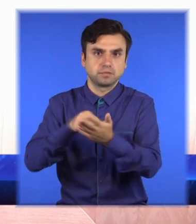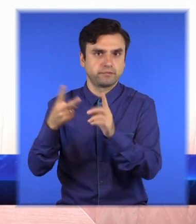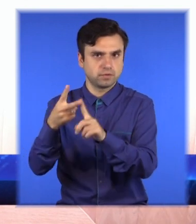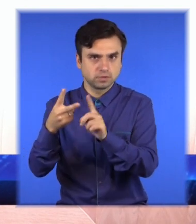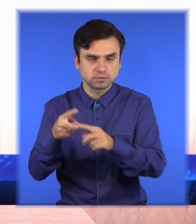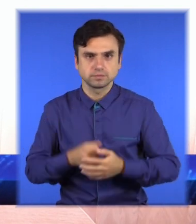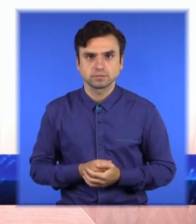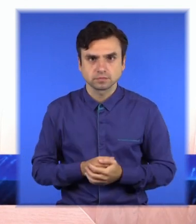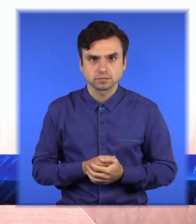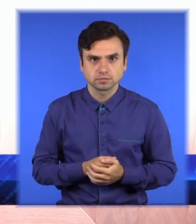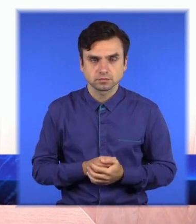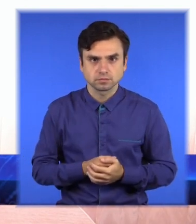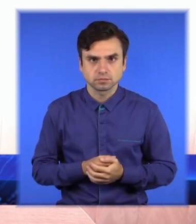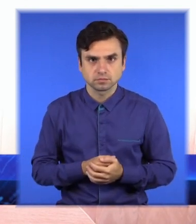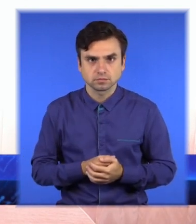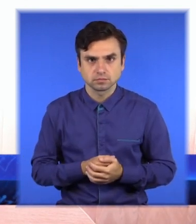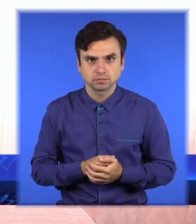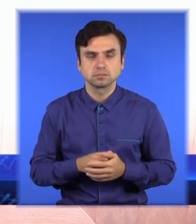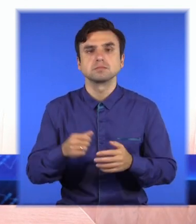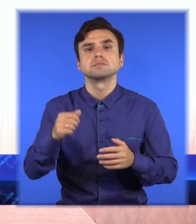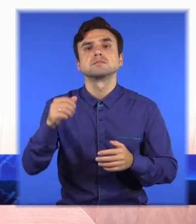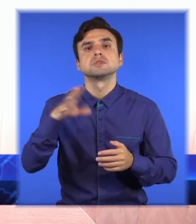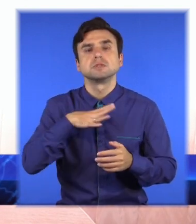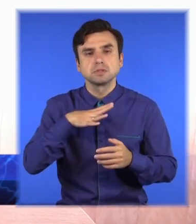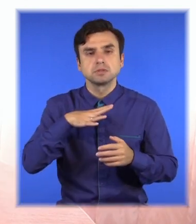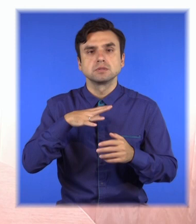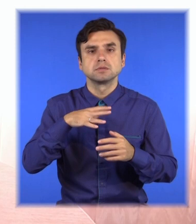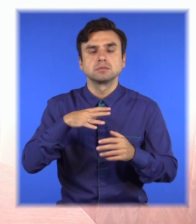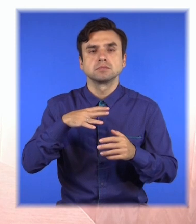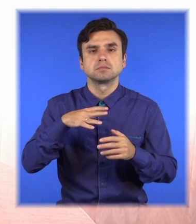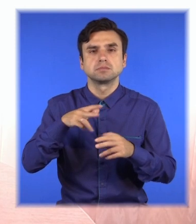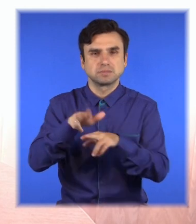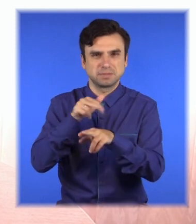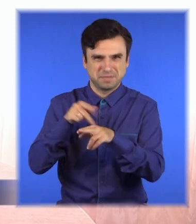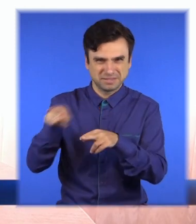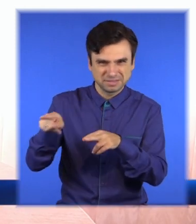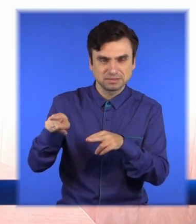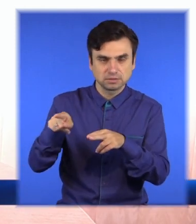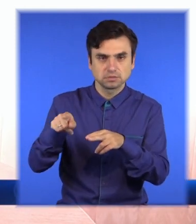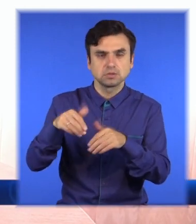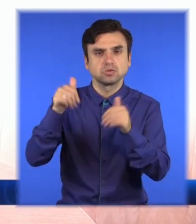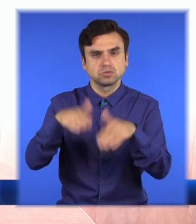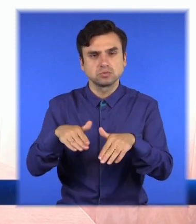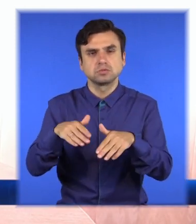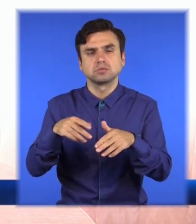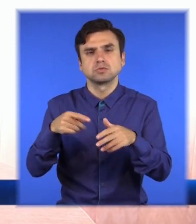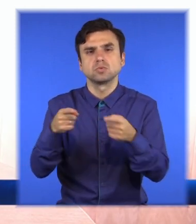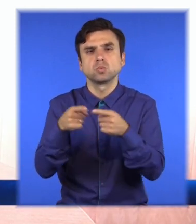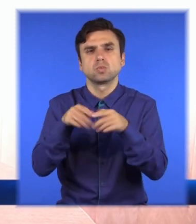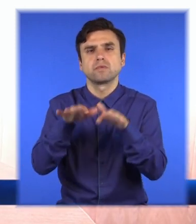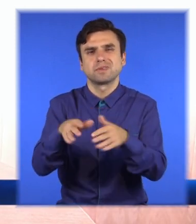кримінальним провадженням слідчим було прийнято рішення про закриття кримінального провадження за